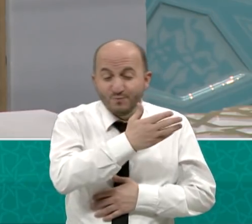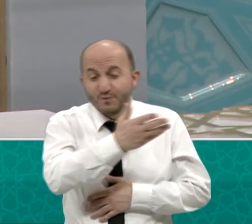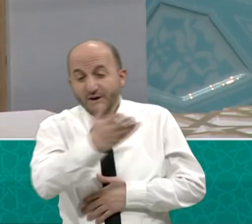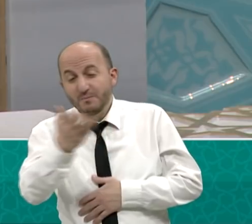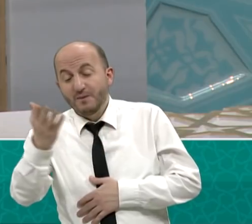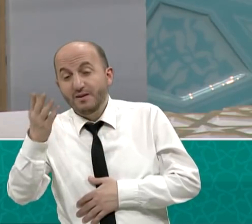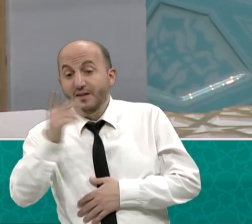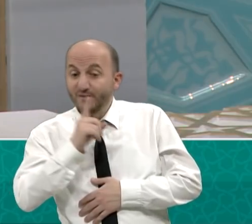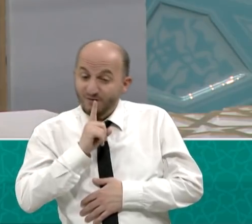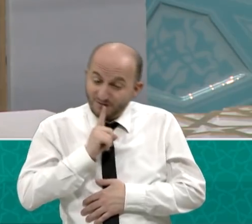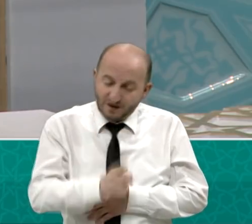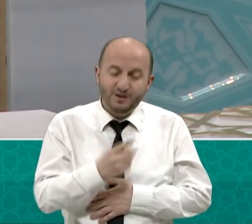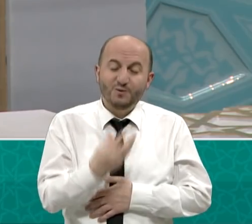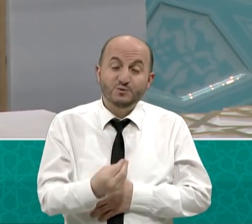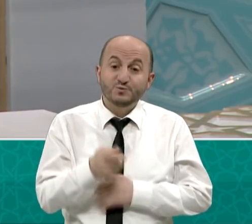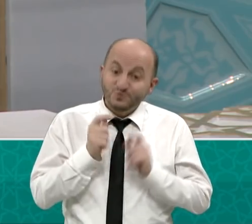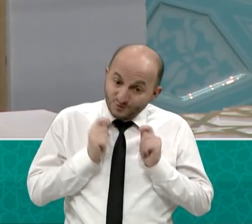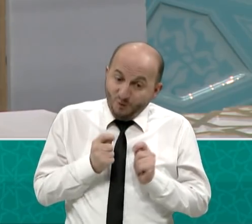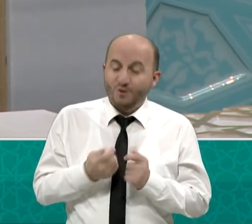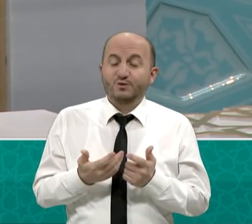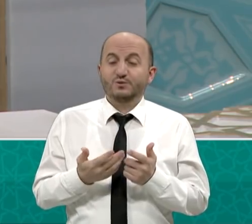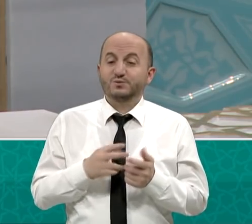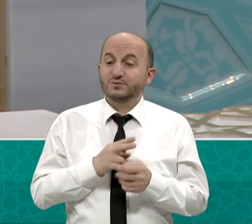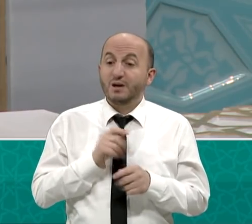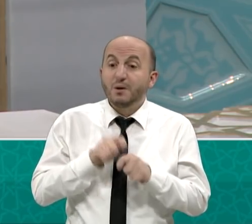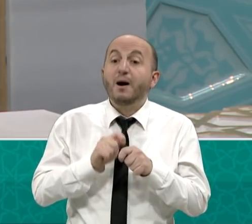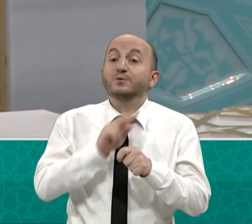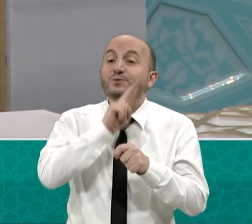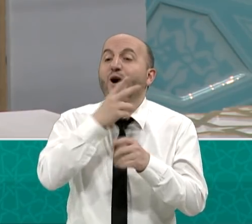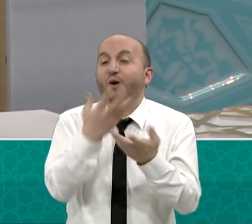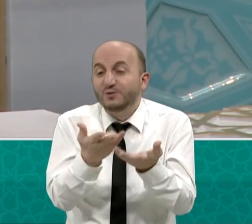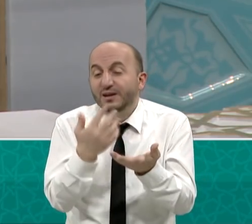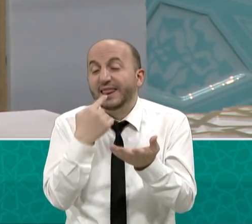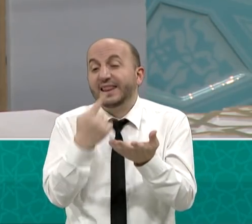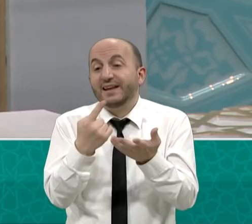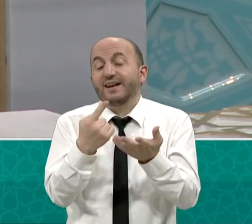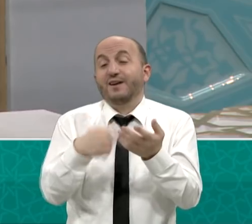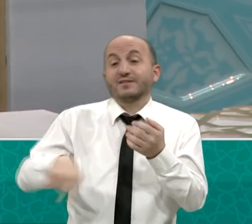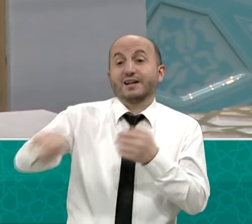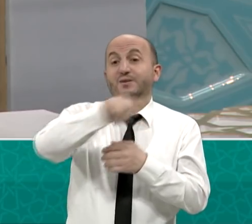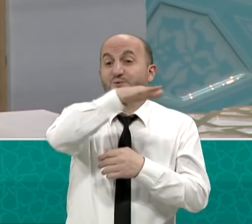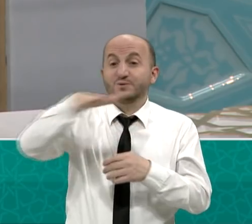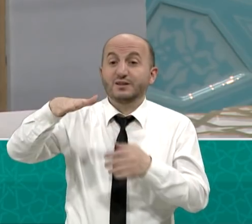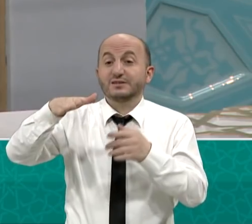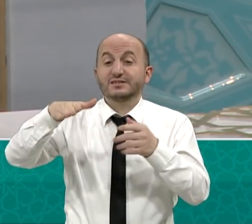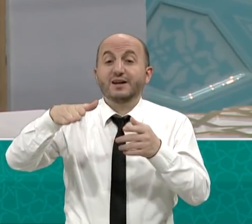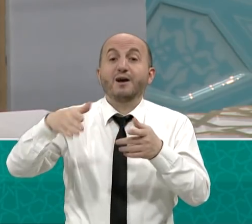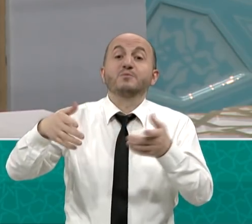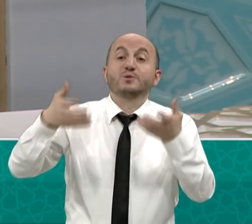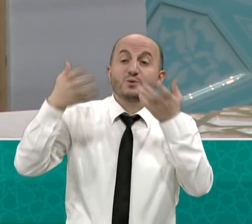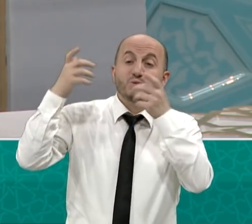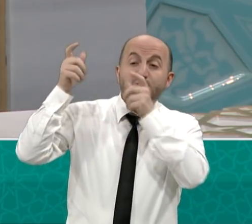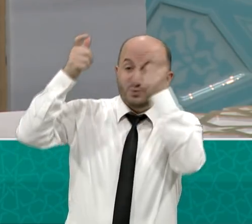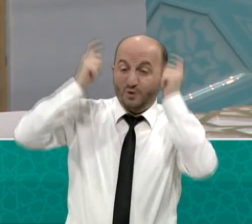güç geliverir, yapamazlarsa günah işlemiş olurlar diye onların üzerinde böyle bir esirgeyici bir